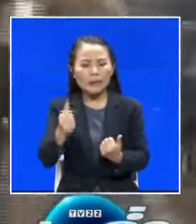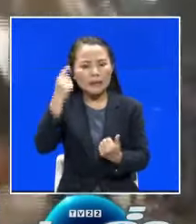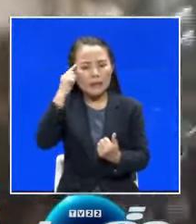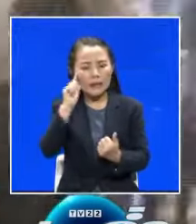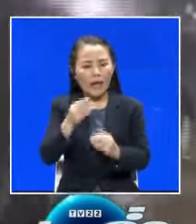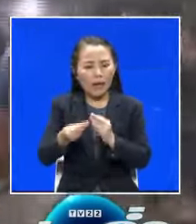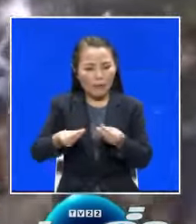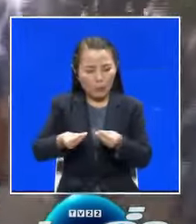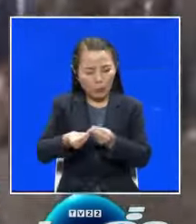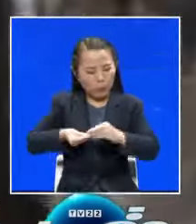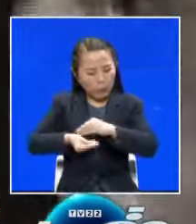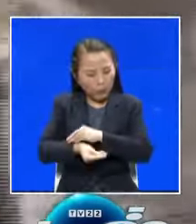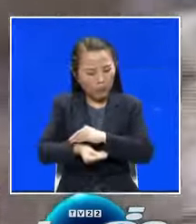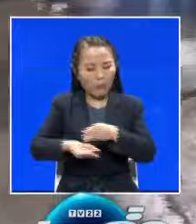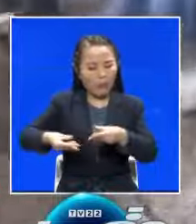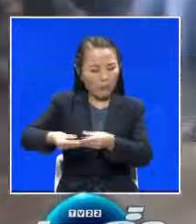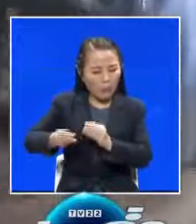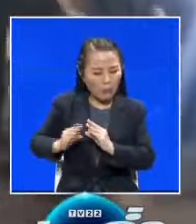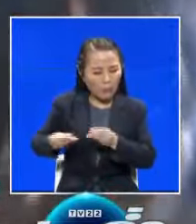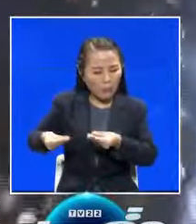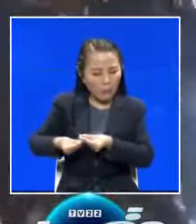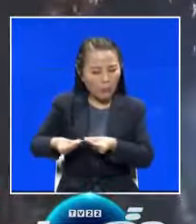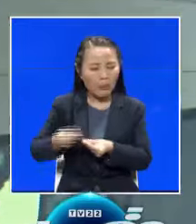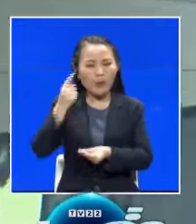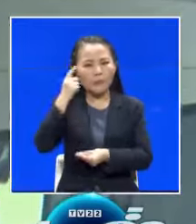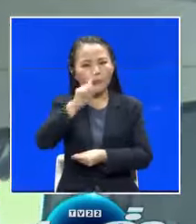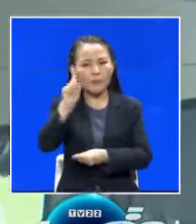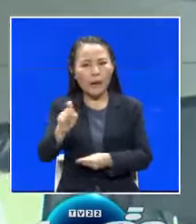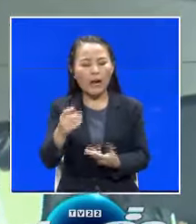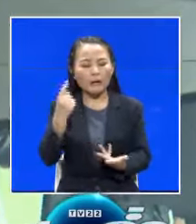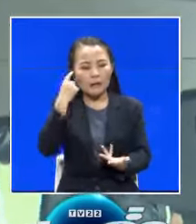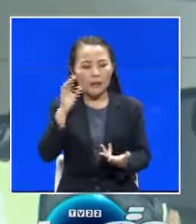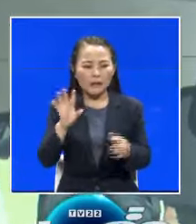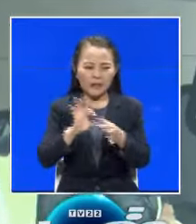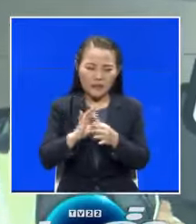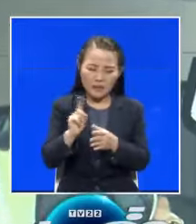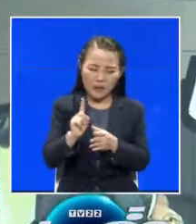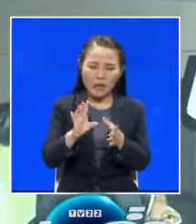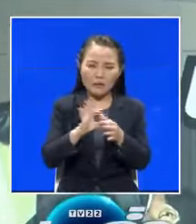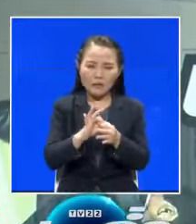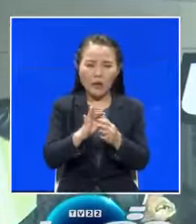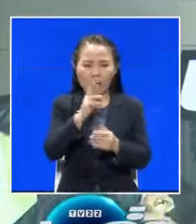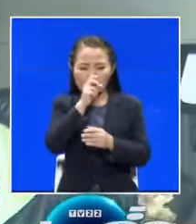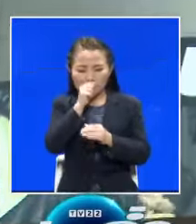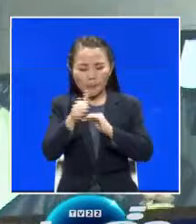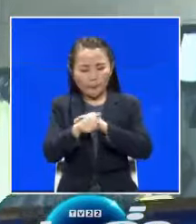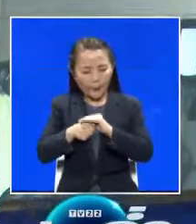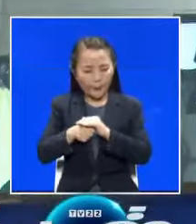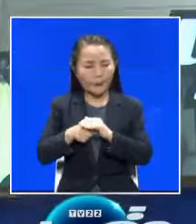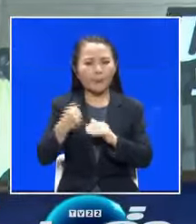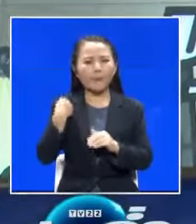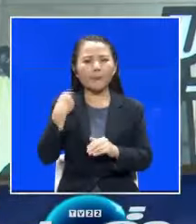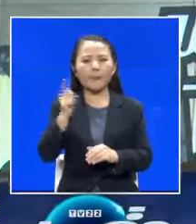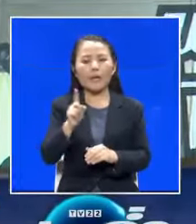เกิดขึ้นหรือเปล่าถ้าหลายฝ่ายตั้งข้อสังเกตแบบนี้แล้วดีลลับเนี่ยมันเกิดขึ้นจริง ๆ คำถามที่ตามมา